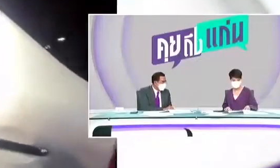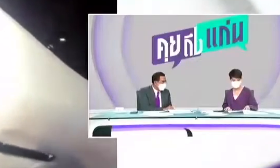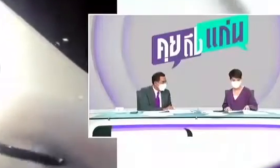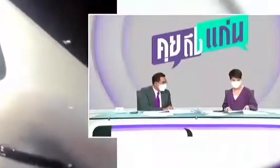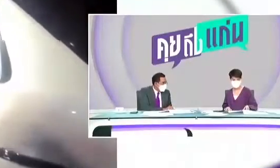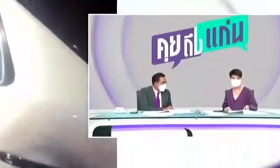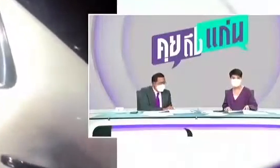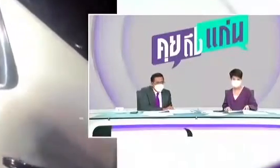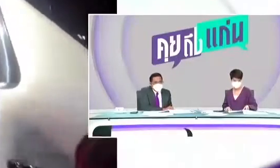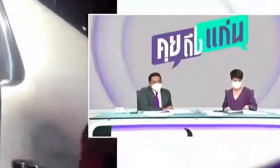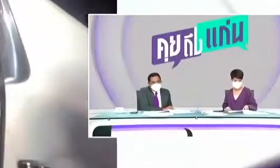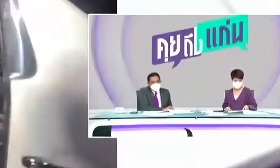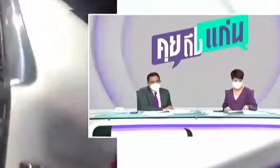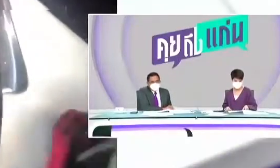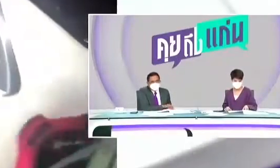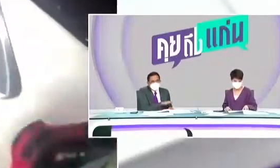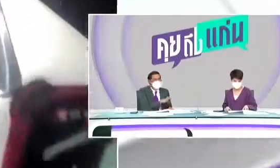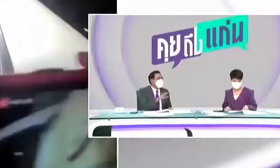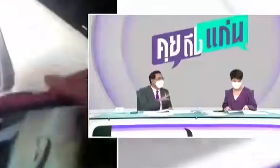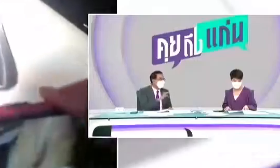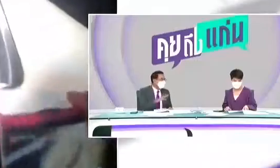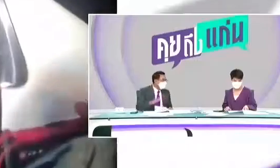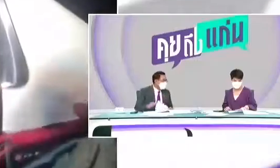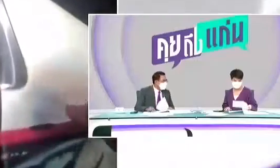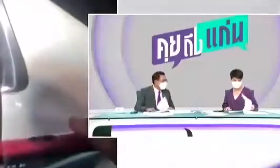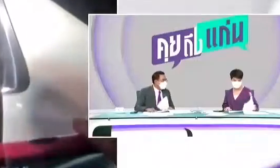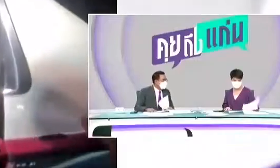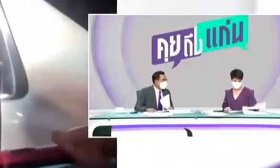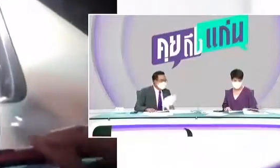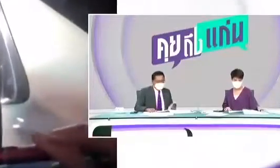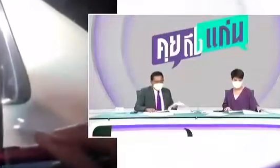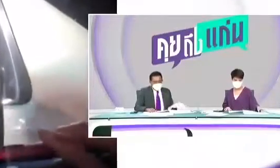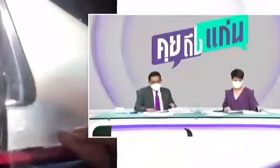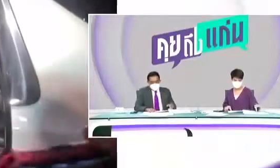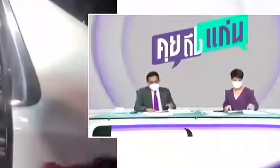ม่รู้เรียกว่าจบลงได้ดีหรือเปล่านี่นะฮะก็หัวหน้าพรรคเขาก็ไม่มีปัญหาอะไรกันนะครับ ค่ะ